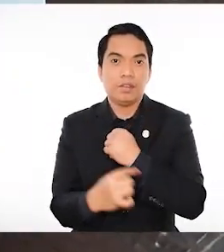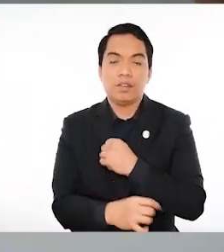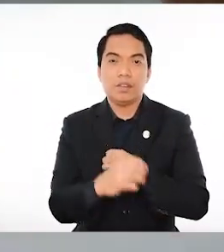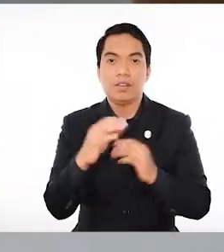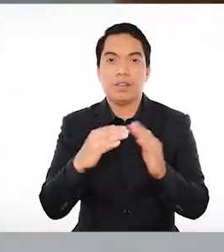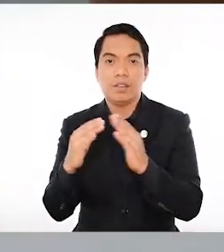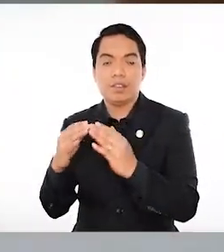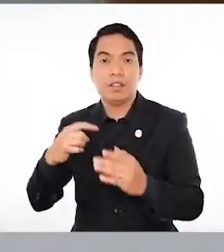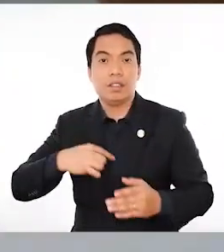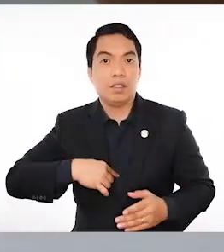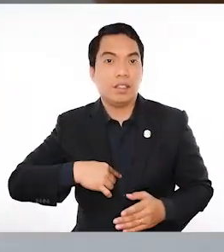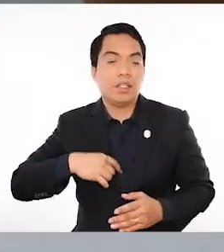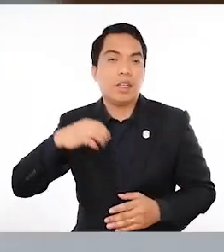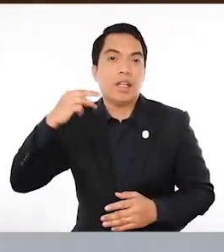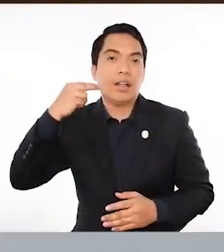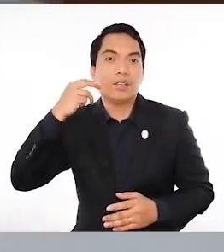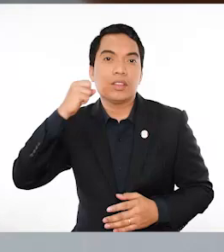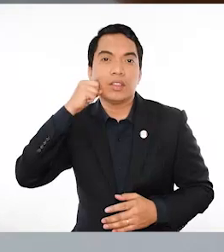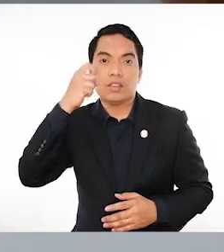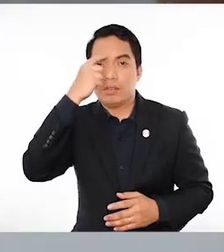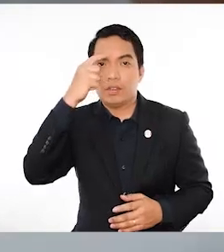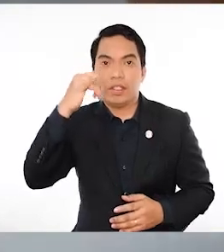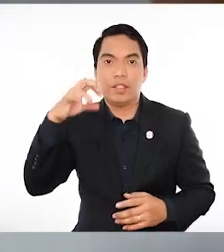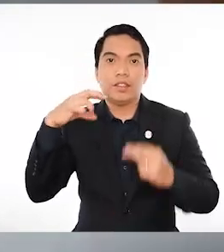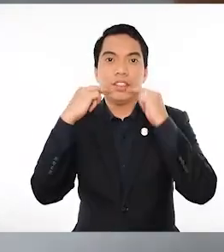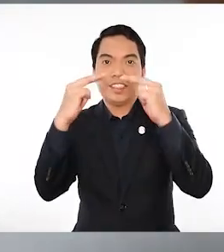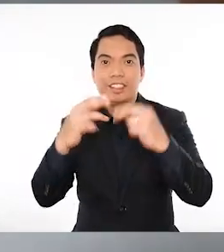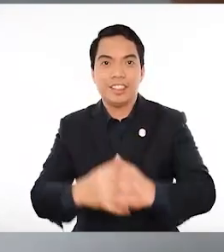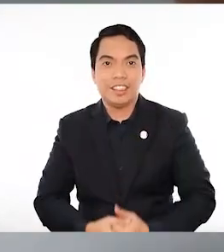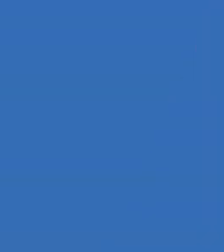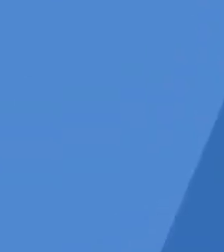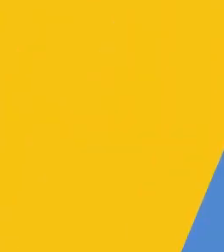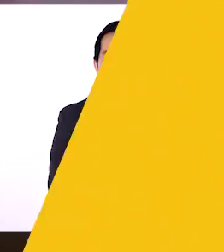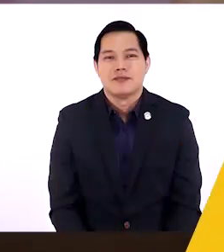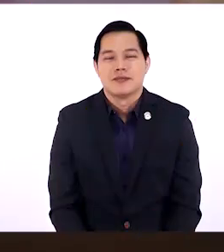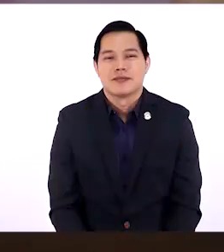ang kapatid na Hana Santos para sa Iglesia ni Cristo News Network.